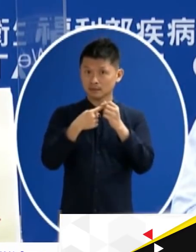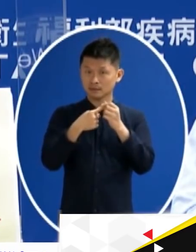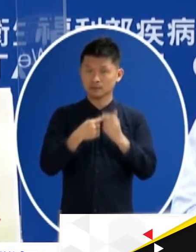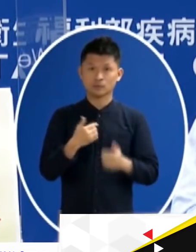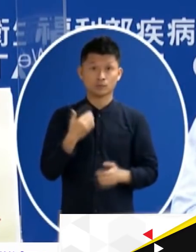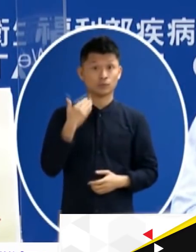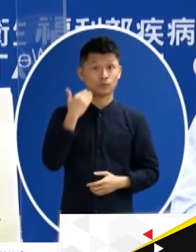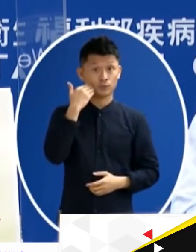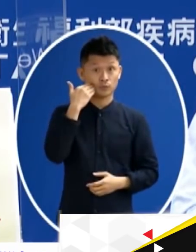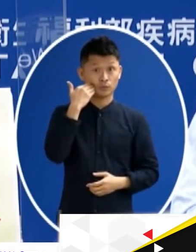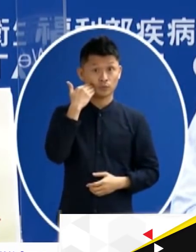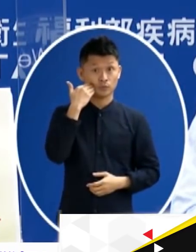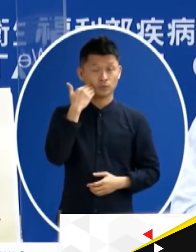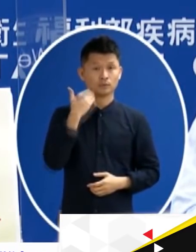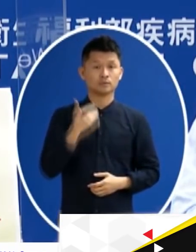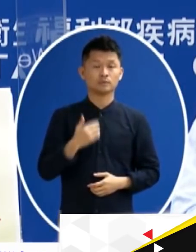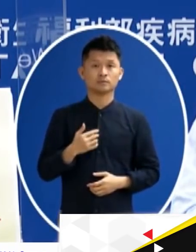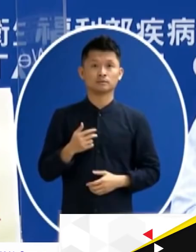果是哈